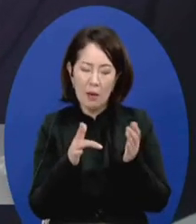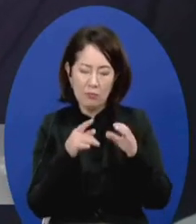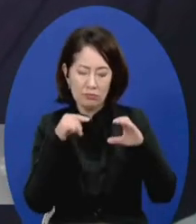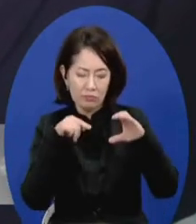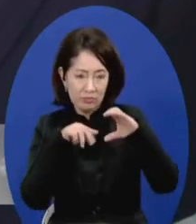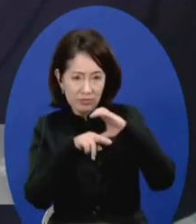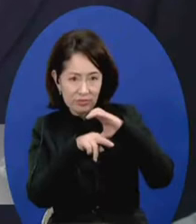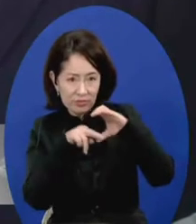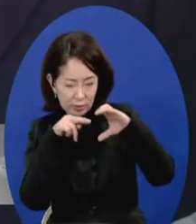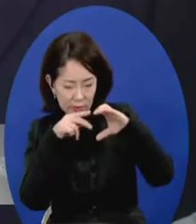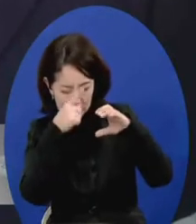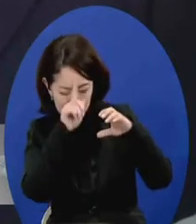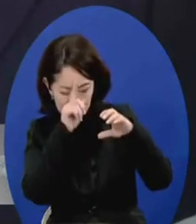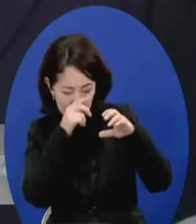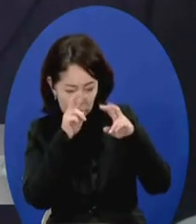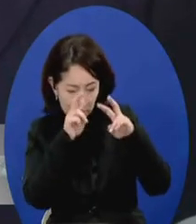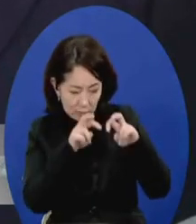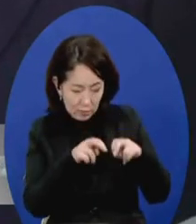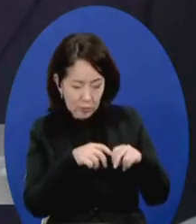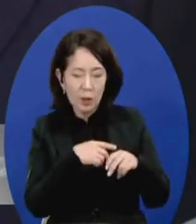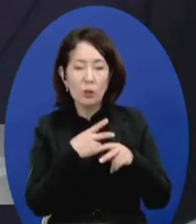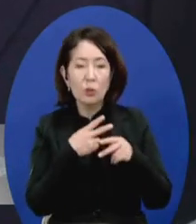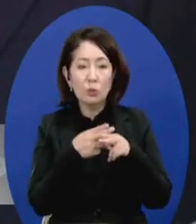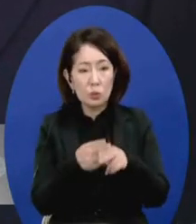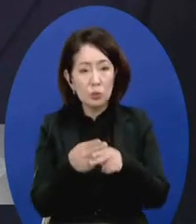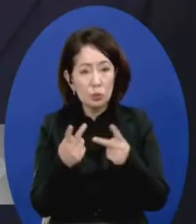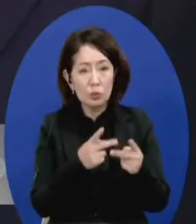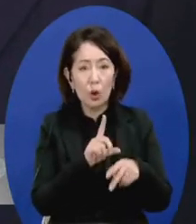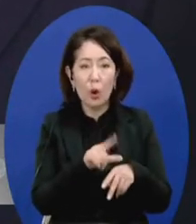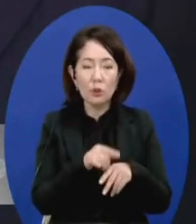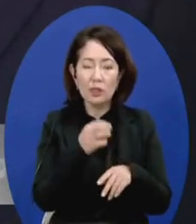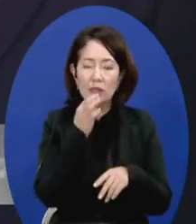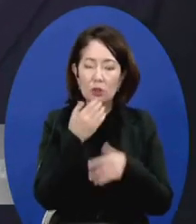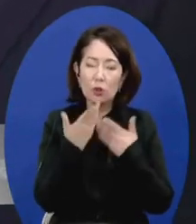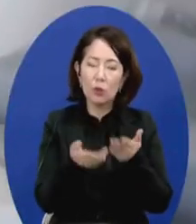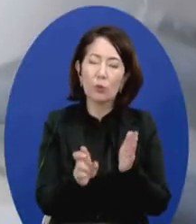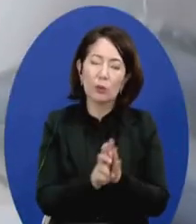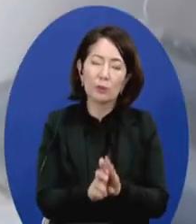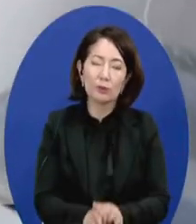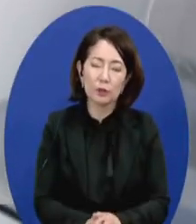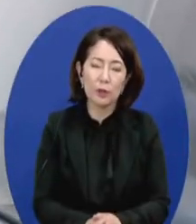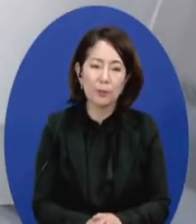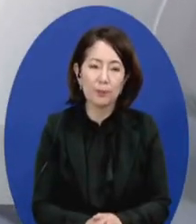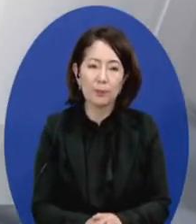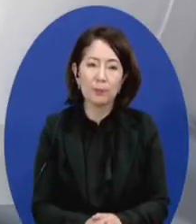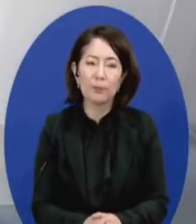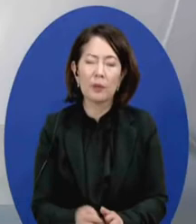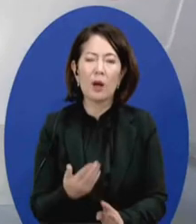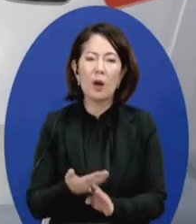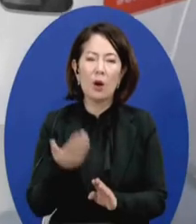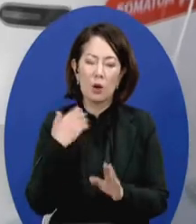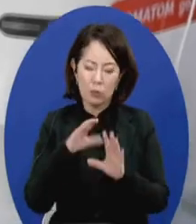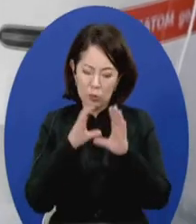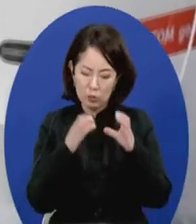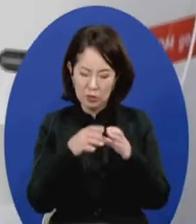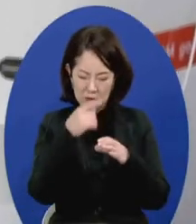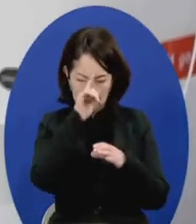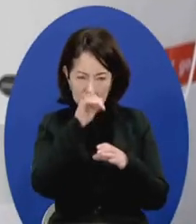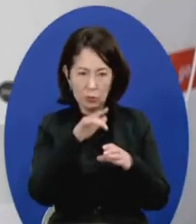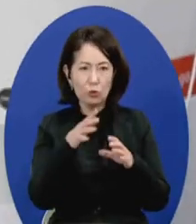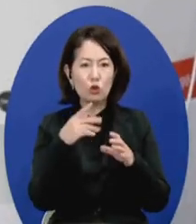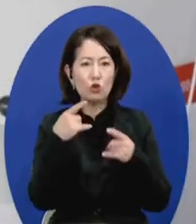аппаратаар бол нэрэгдэд эрүүл мэндийн тусламж үйлчлэгийг бол оройтхоо үзүүлэх боломжтой гэж. Өмнө нь бүсийн онцлогоо эмчилгээний